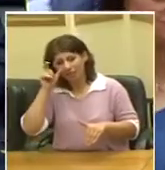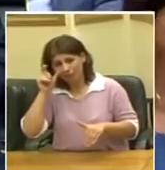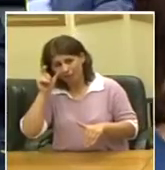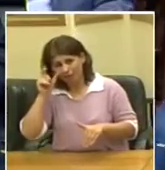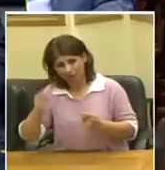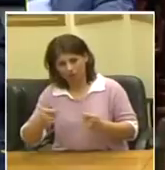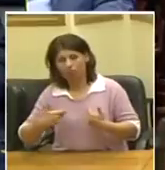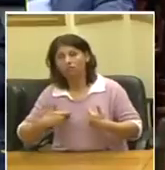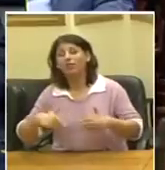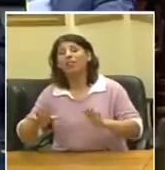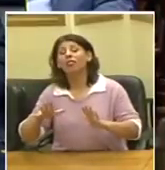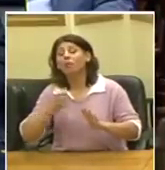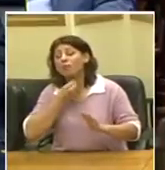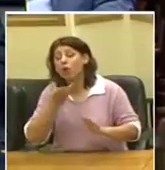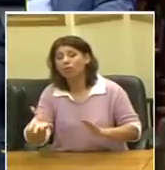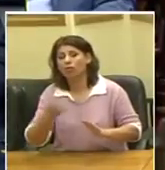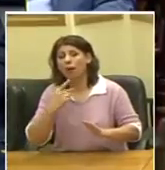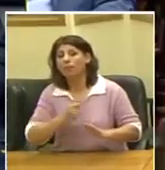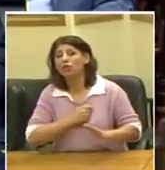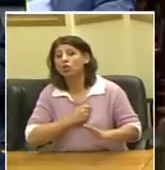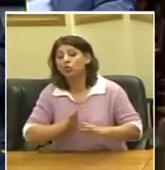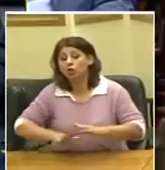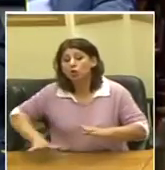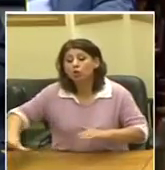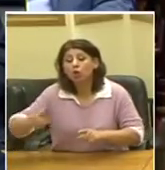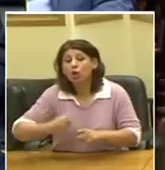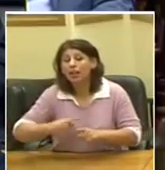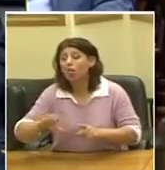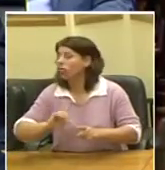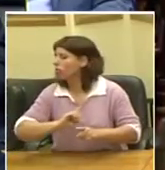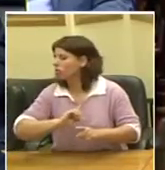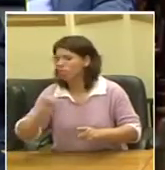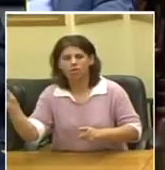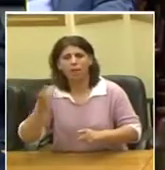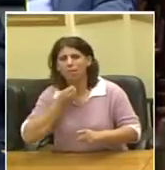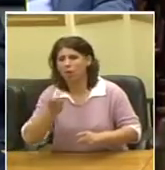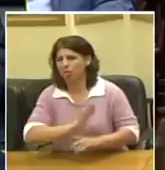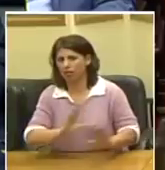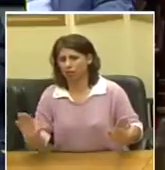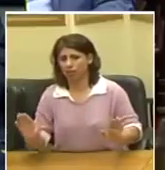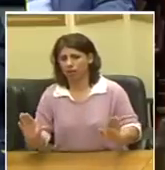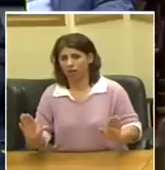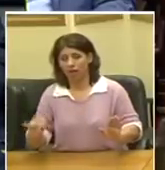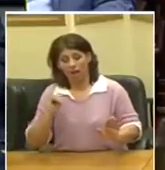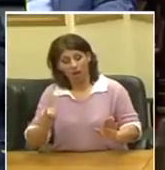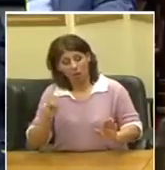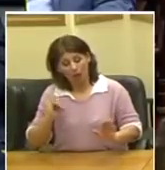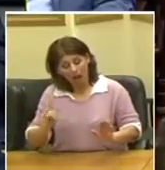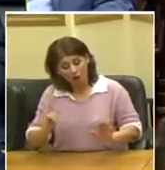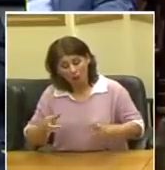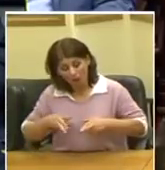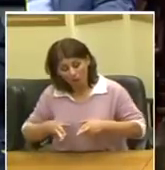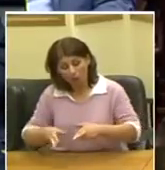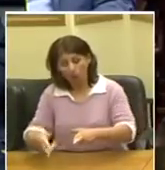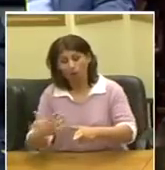εμείς την εμπιστοσύνη του ελληνικού λαού. Δεν την προδίδουμε. Έχουμε ακόμα δρόμο να κάνουμε την